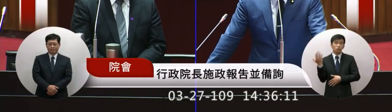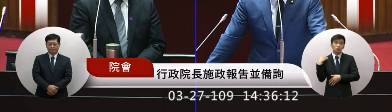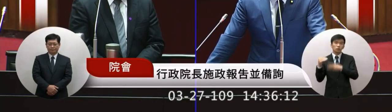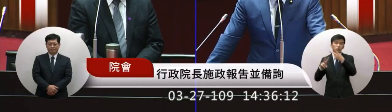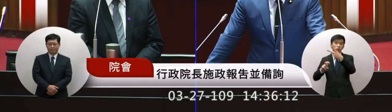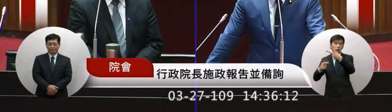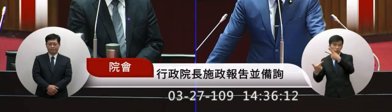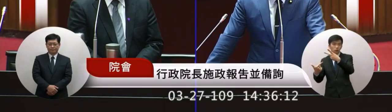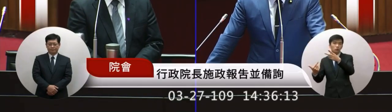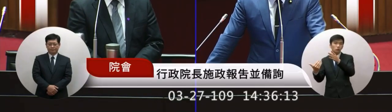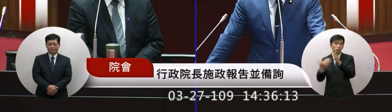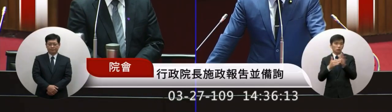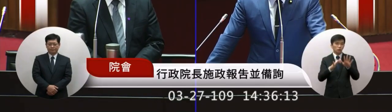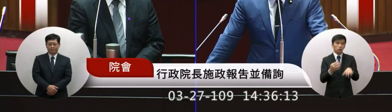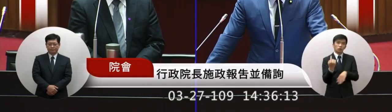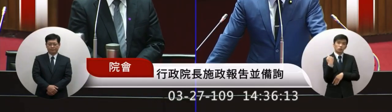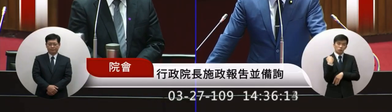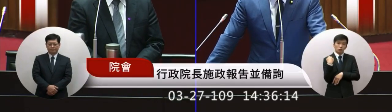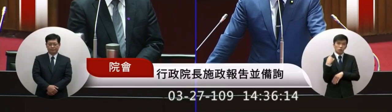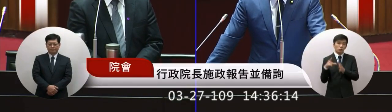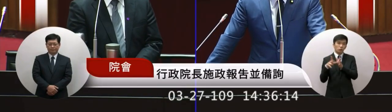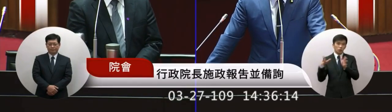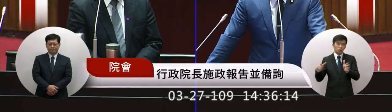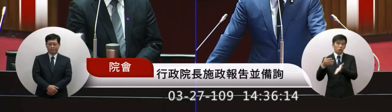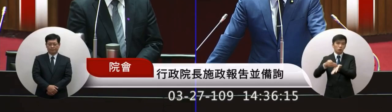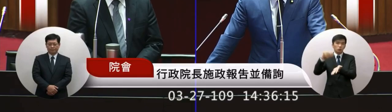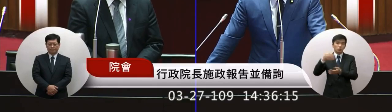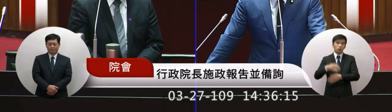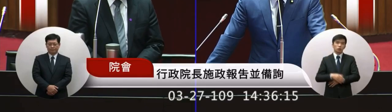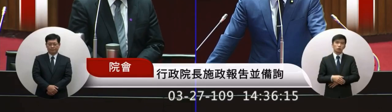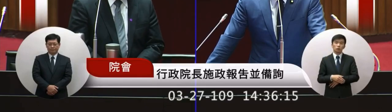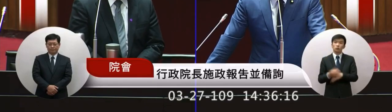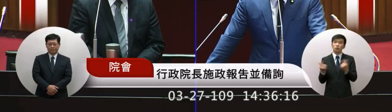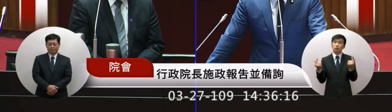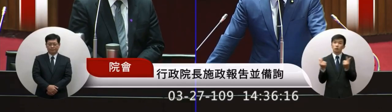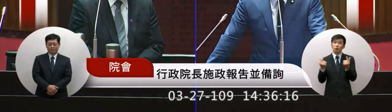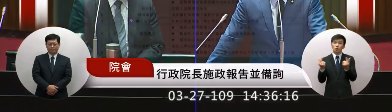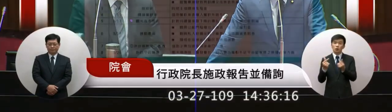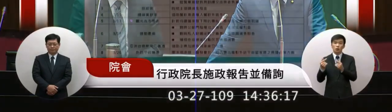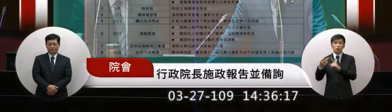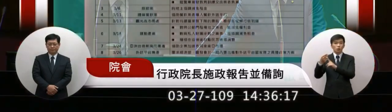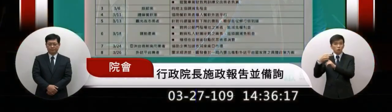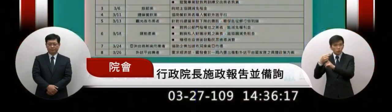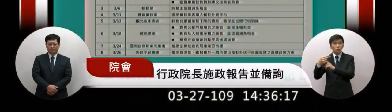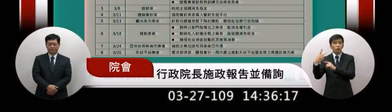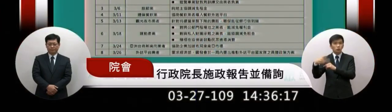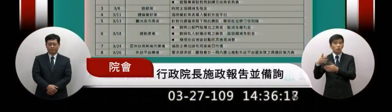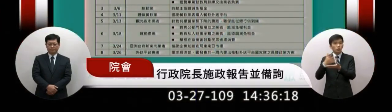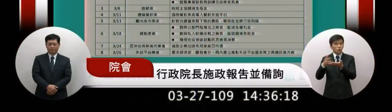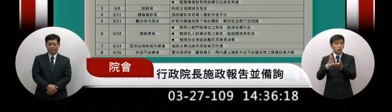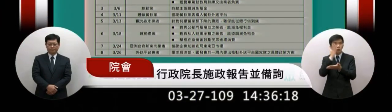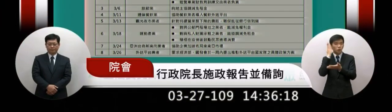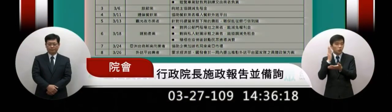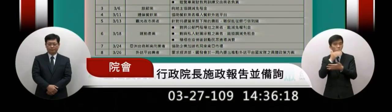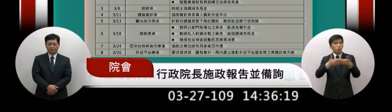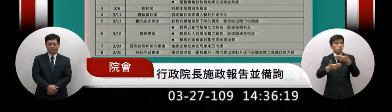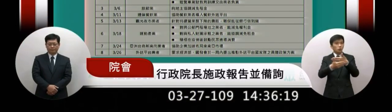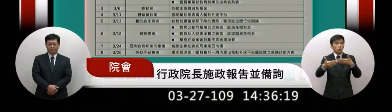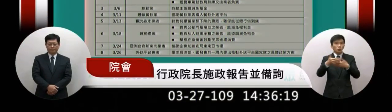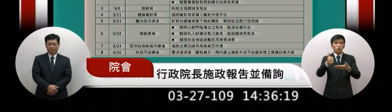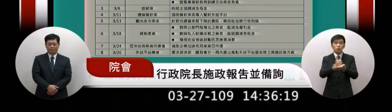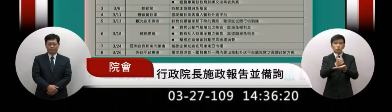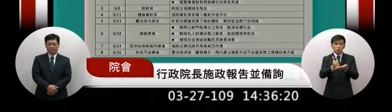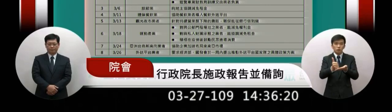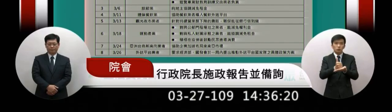到昨天。那包括这次受冲击最严重的包括旅馆业、旅行业者，还有交通运输甚至